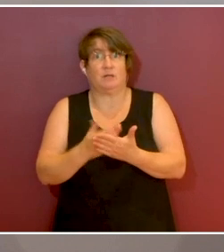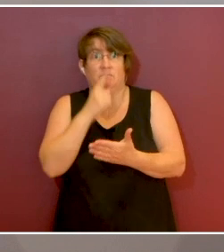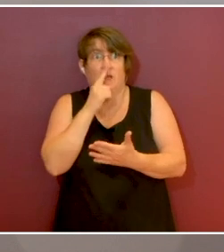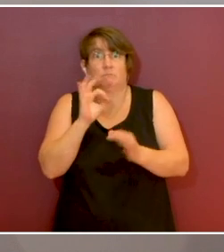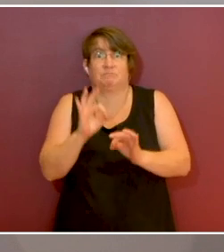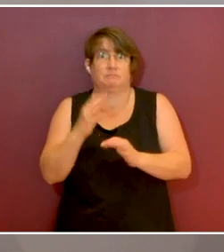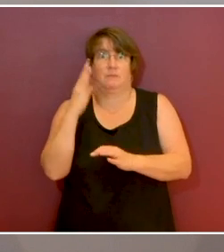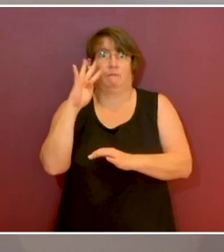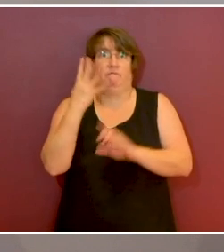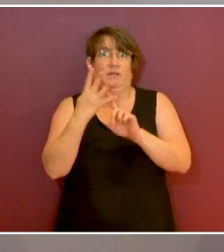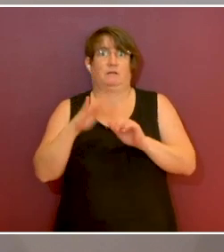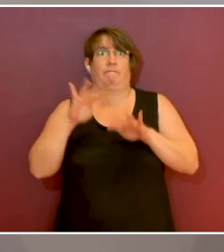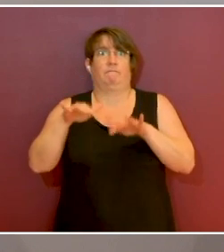bekommen?